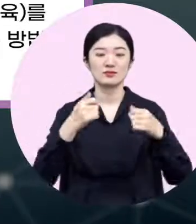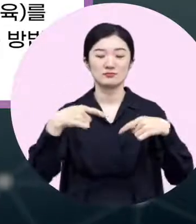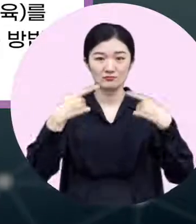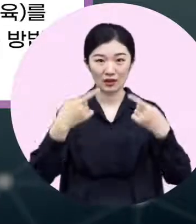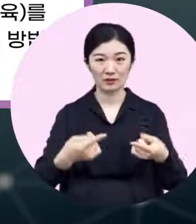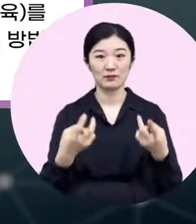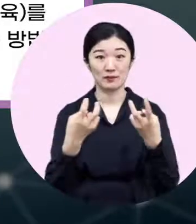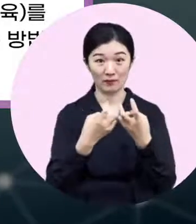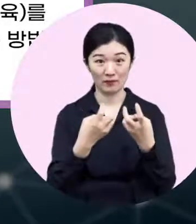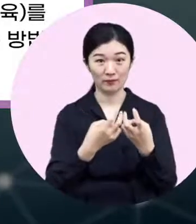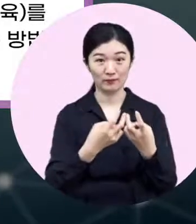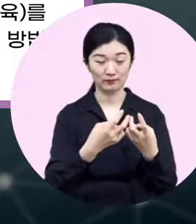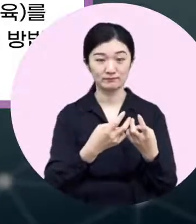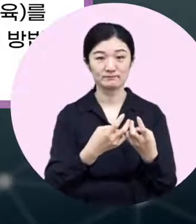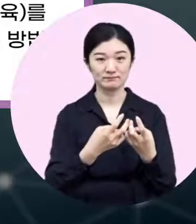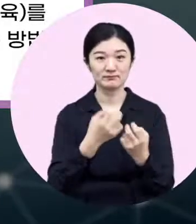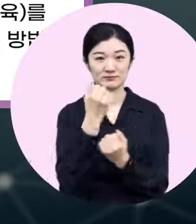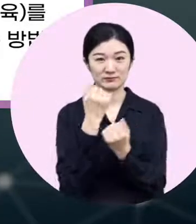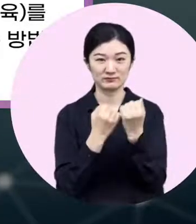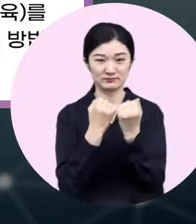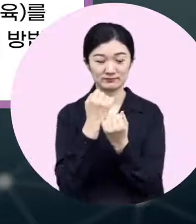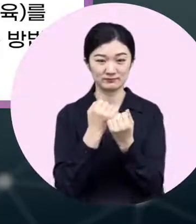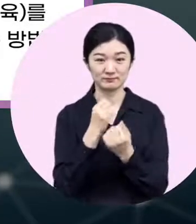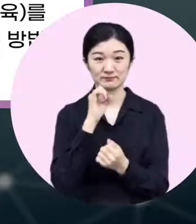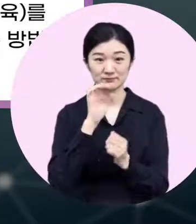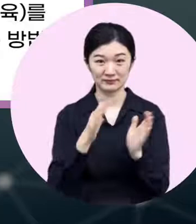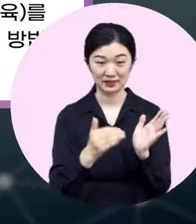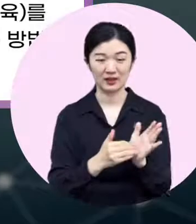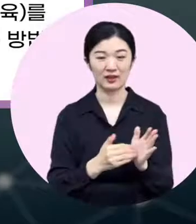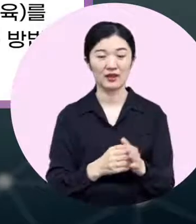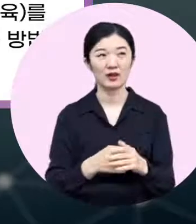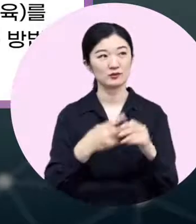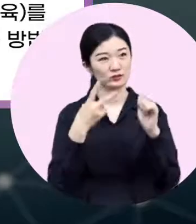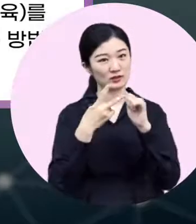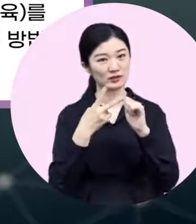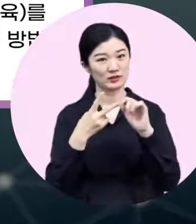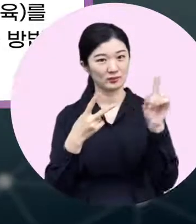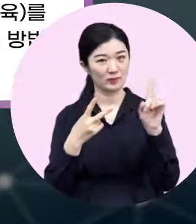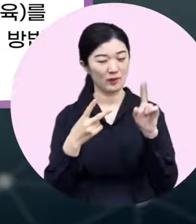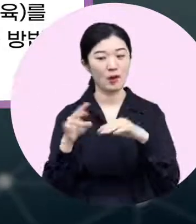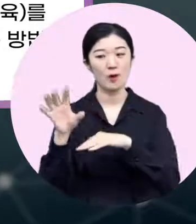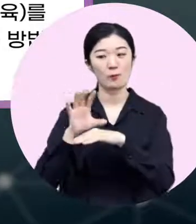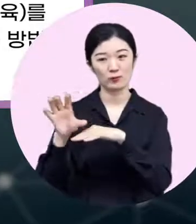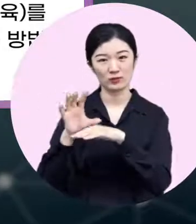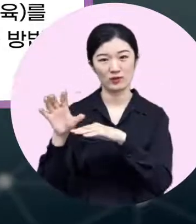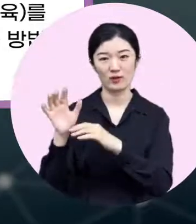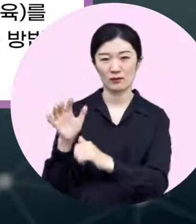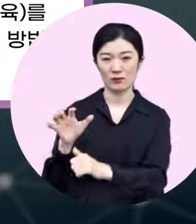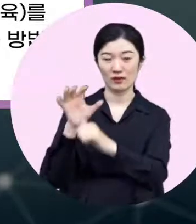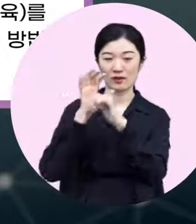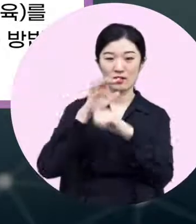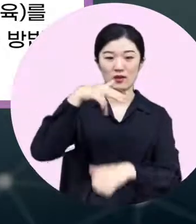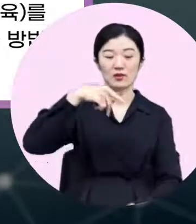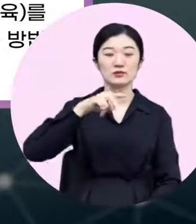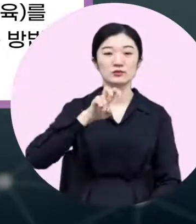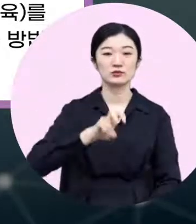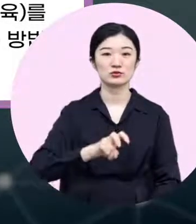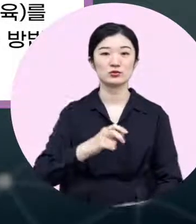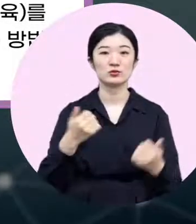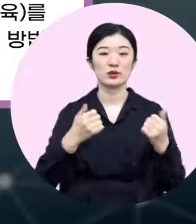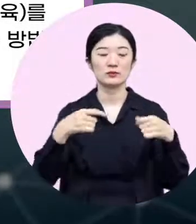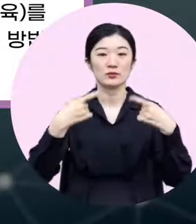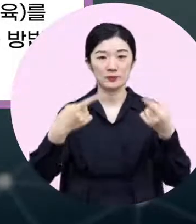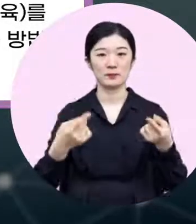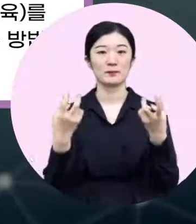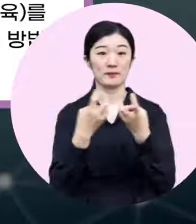참가하는 방법, 요거에 대해서 좀 자세히 다뤄봤고요. 두 번째 시간에는 컴퓨터로 줌 회의에 참여하는 방법.